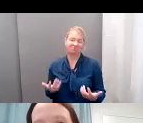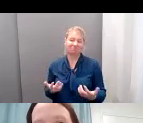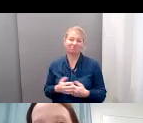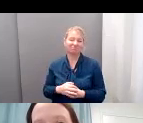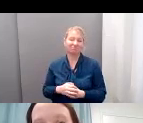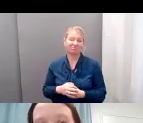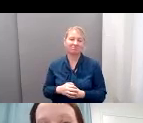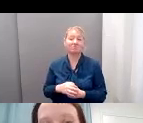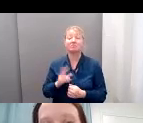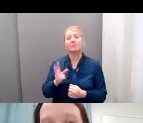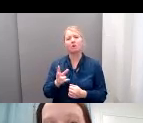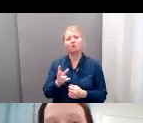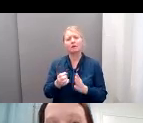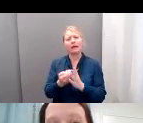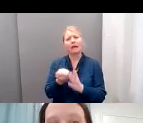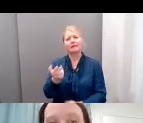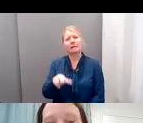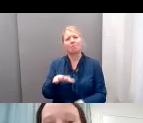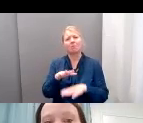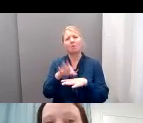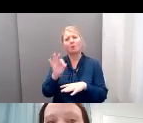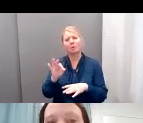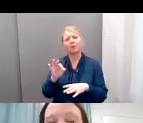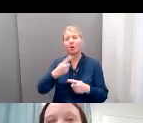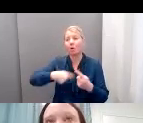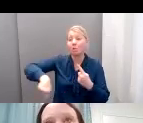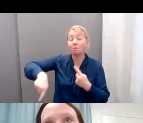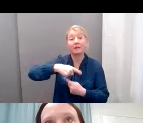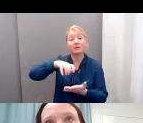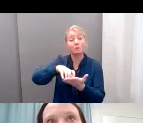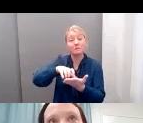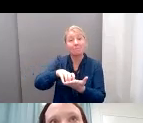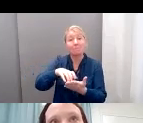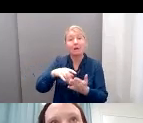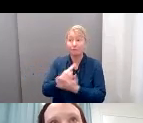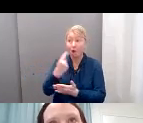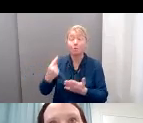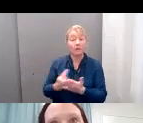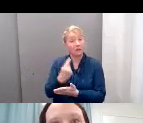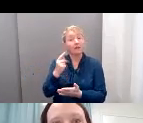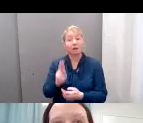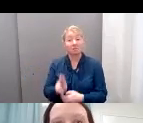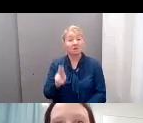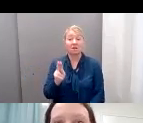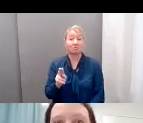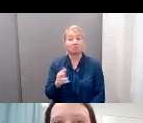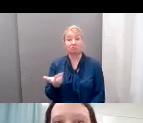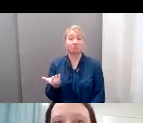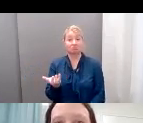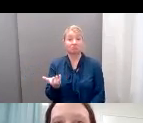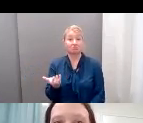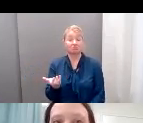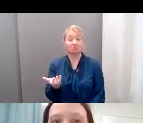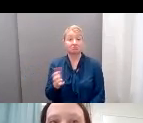hur omgivningens, hur förutsättningarna helt enkelt, och hur omgivningens syn